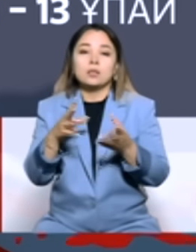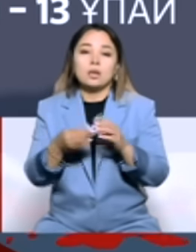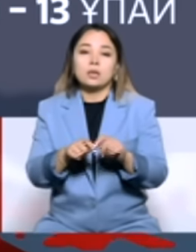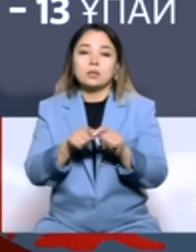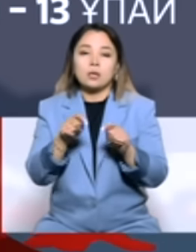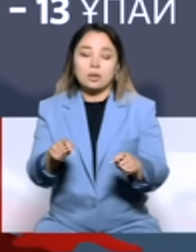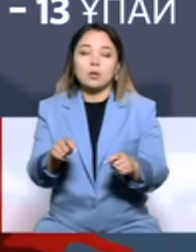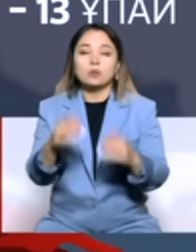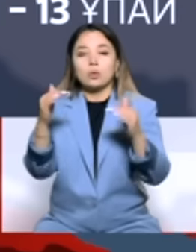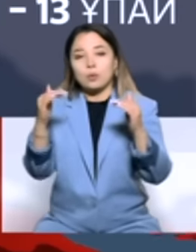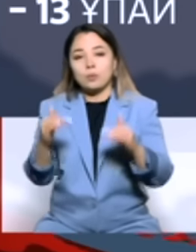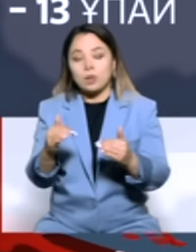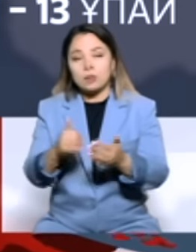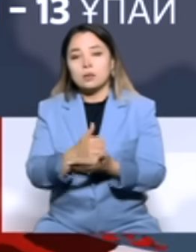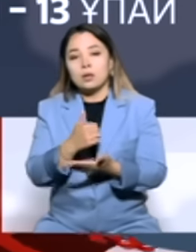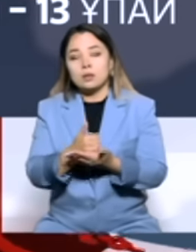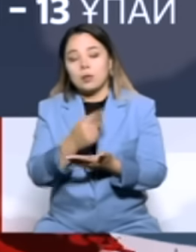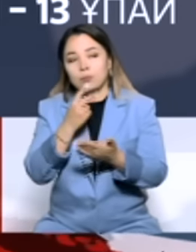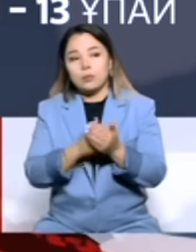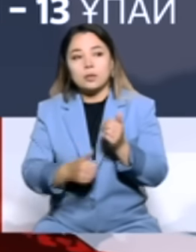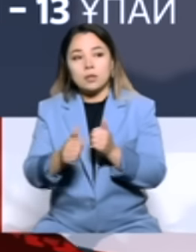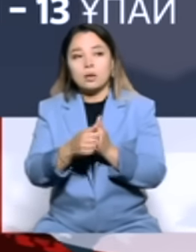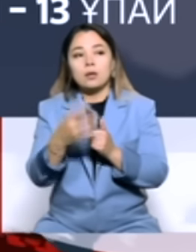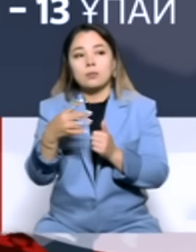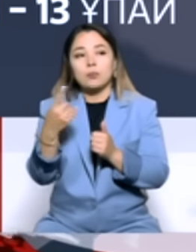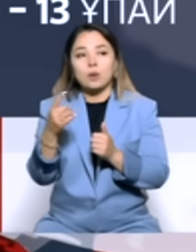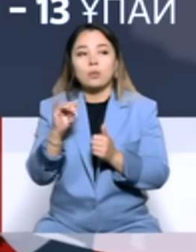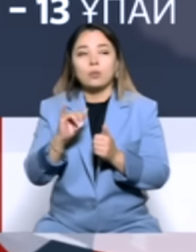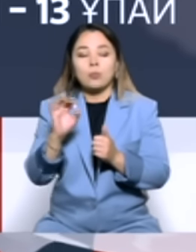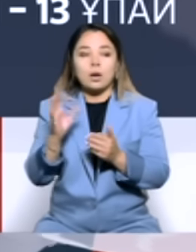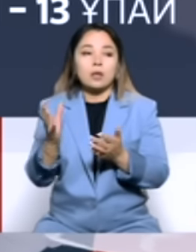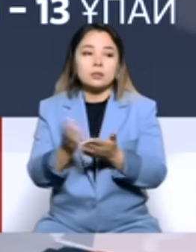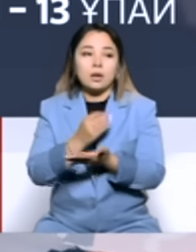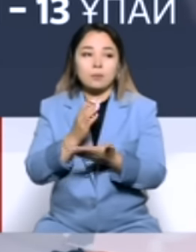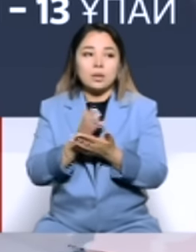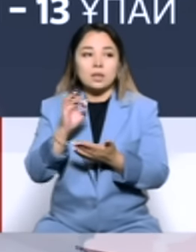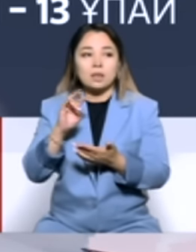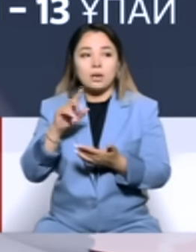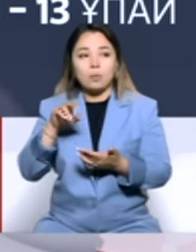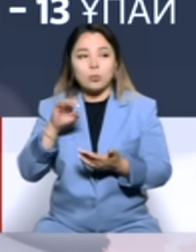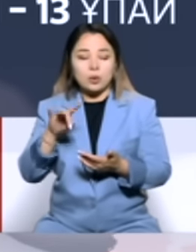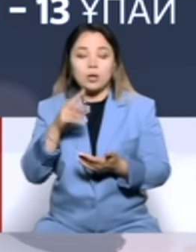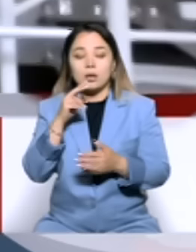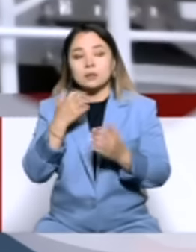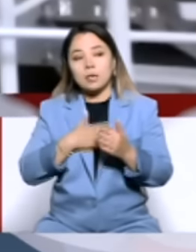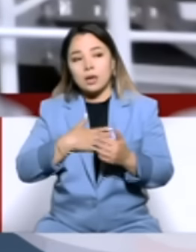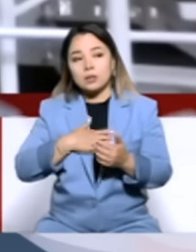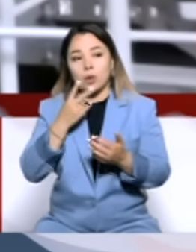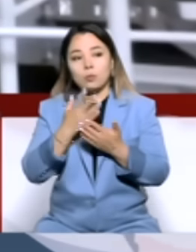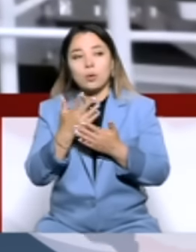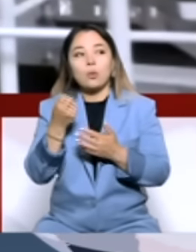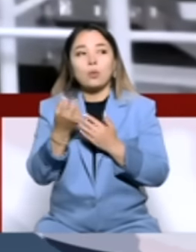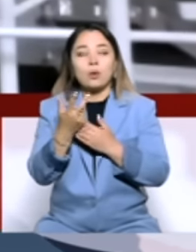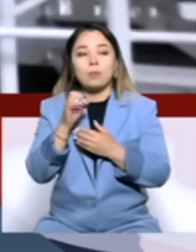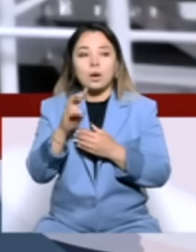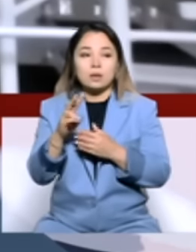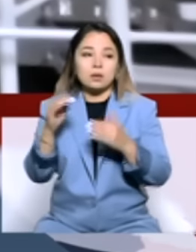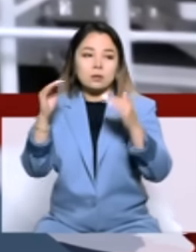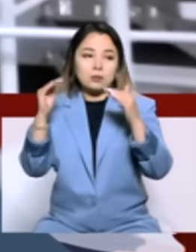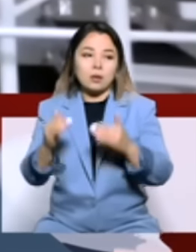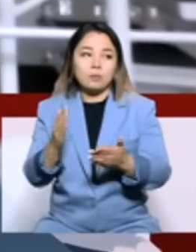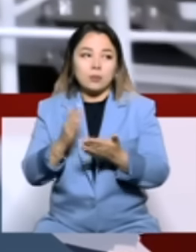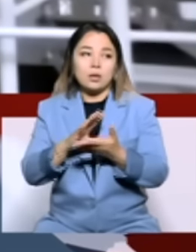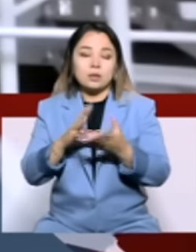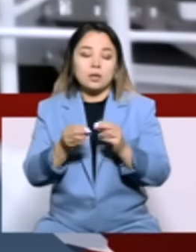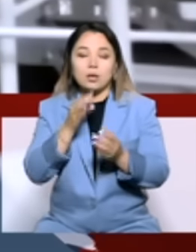де төмен. Мысалы, көш бастап тұрған Сингапур 41 ұпай жинаған, ал ең нашар көрсеткіш Албанияда 13 балл. Біз үшін күткендей болып шықты